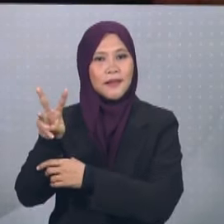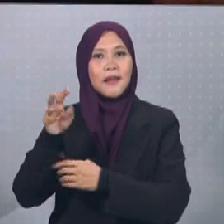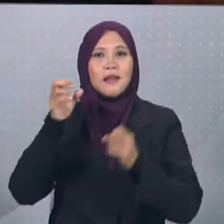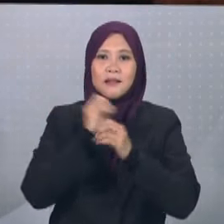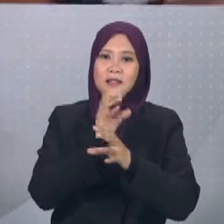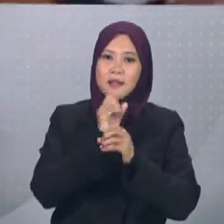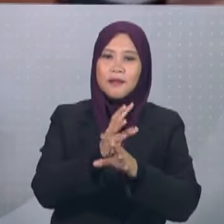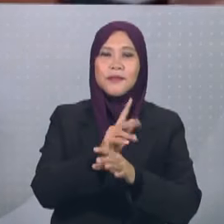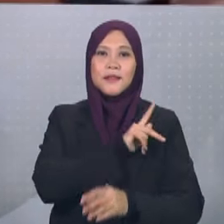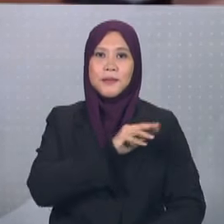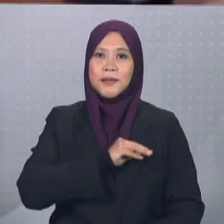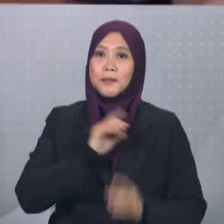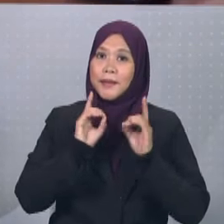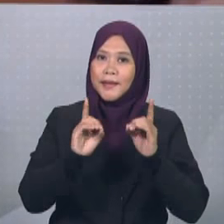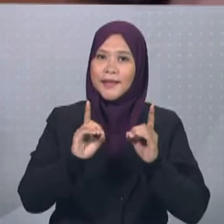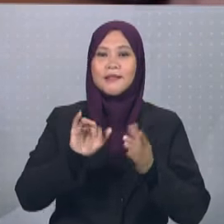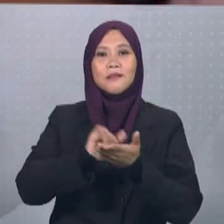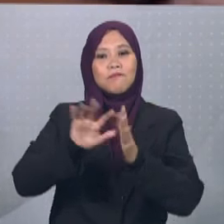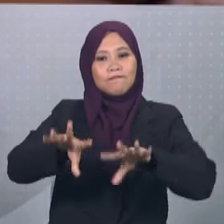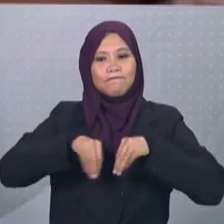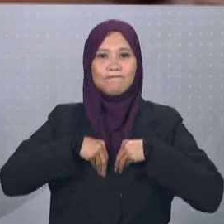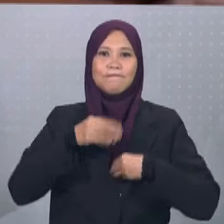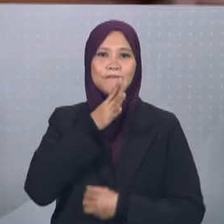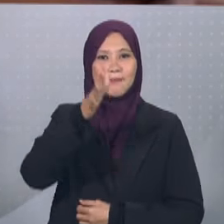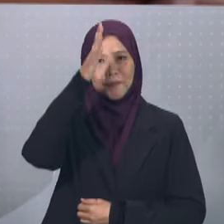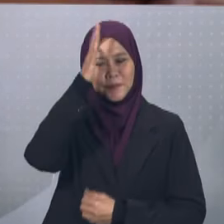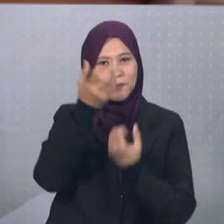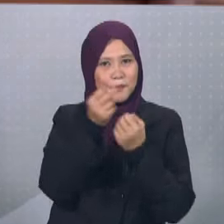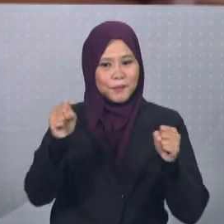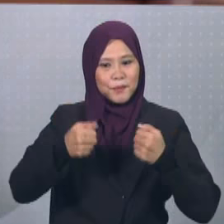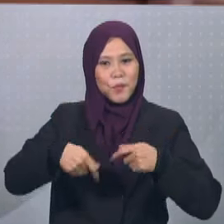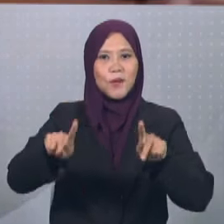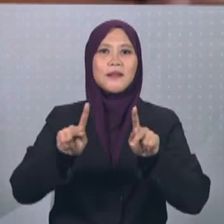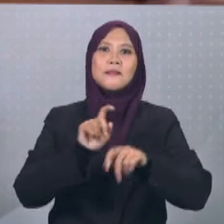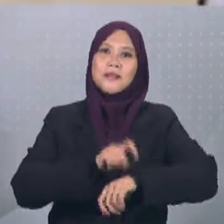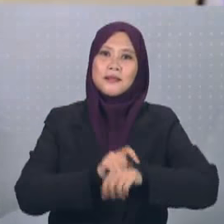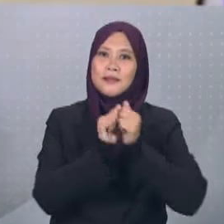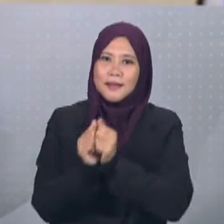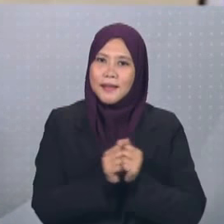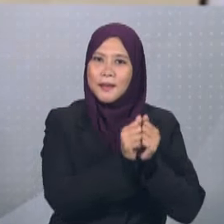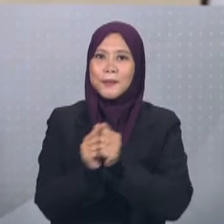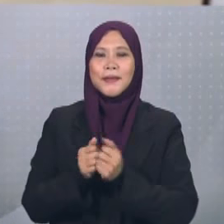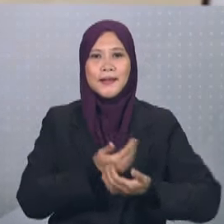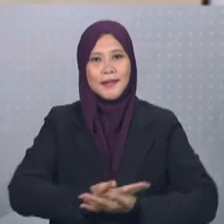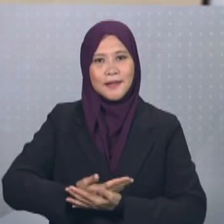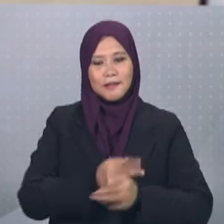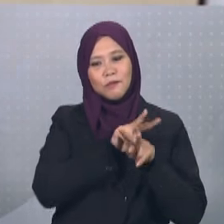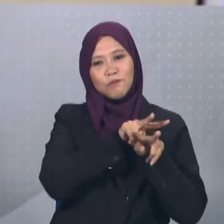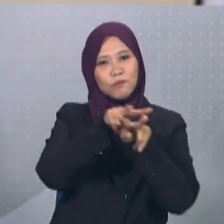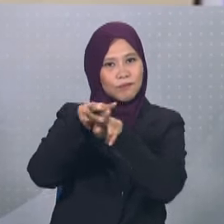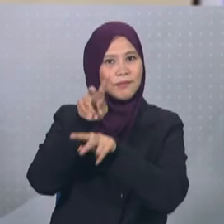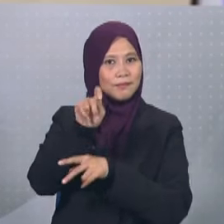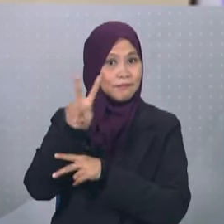Inisiatif Kementerian Pendidikan ini dialu-alukan ibu bapa yang sedia meluangkan masa bersama anak-anak menonton siaran